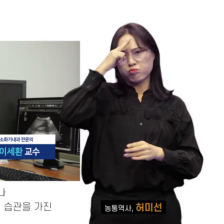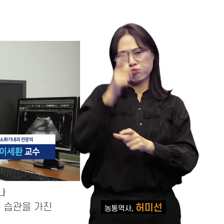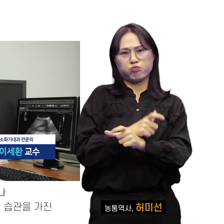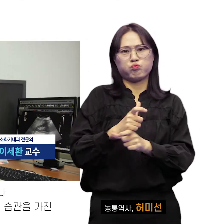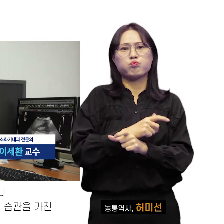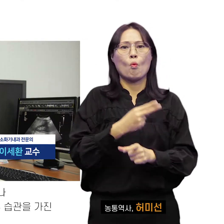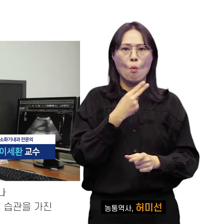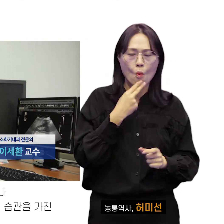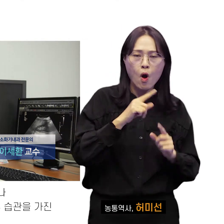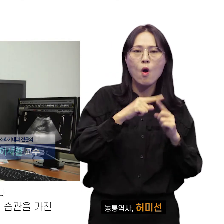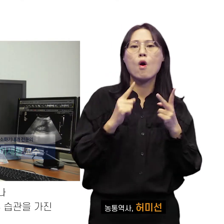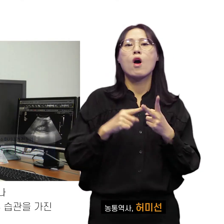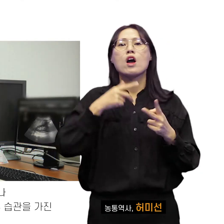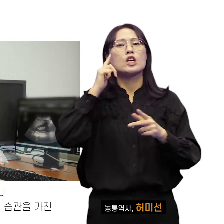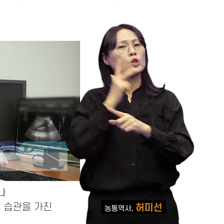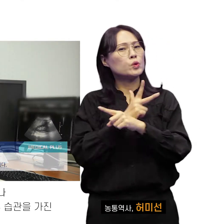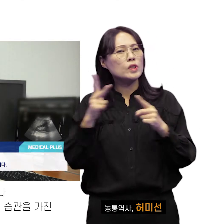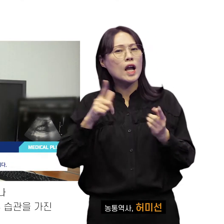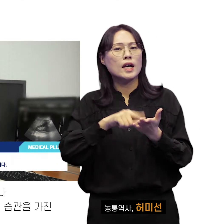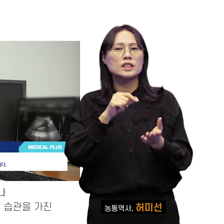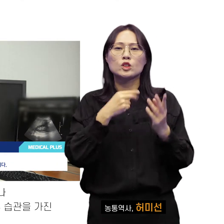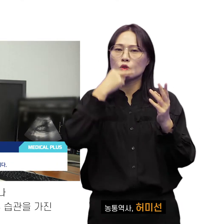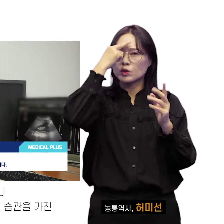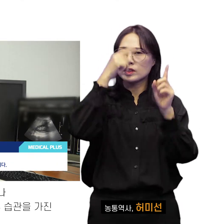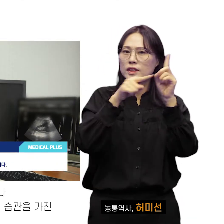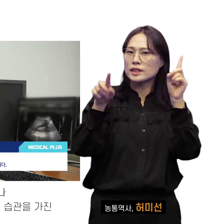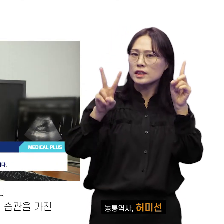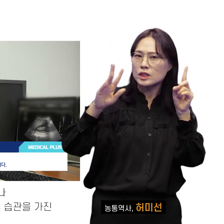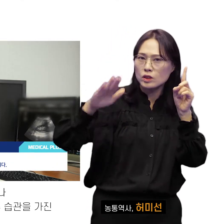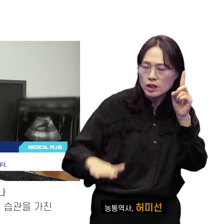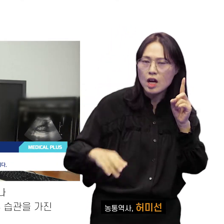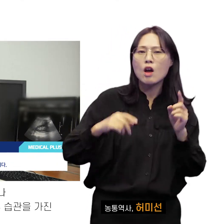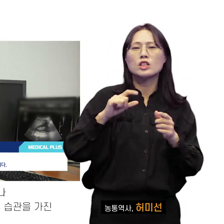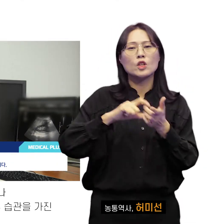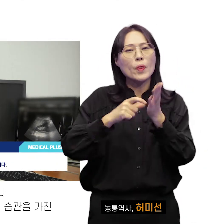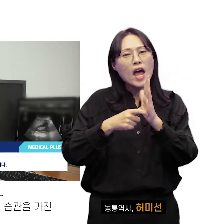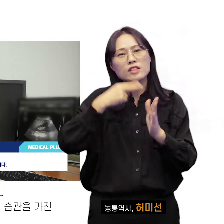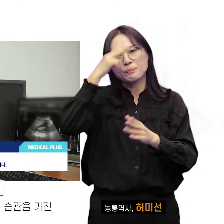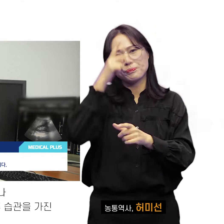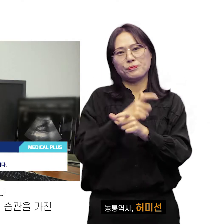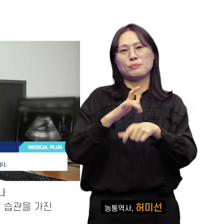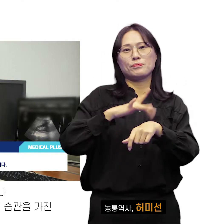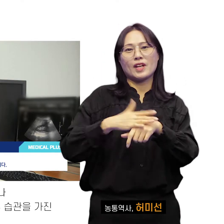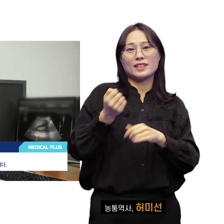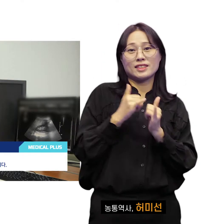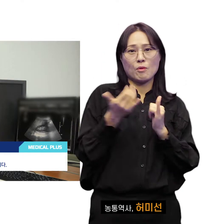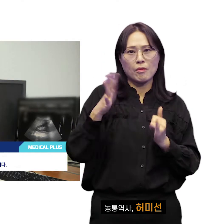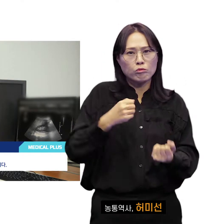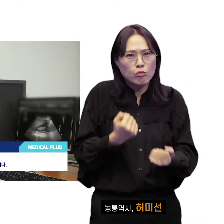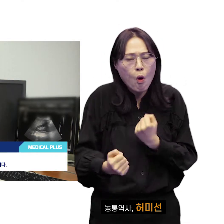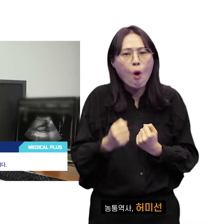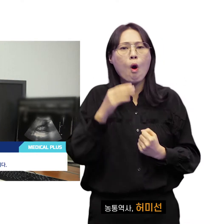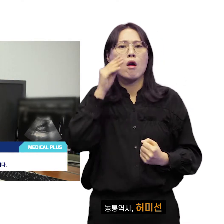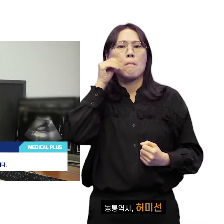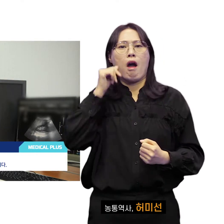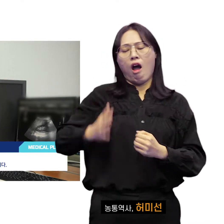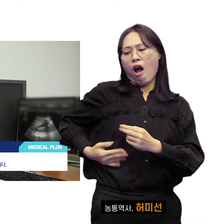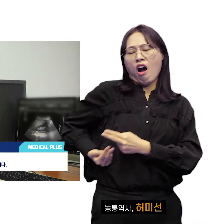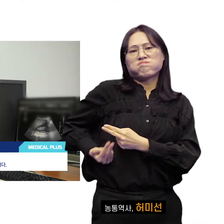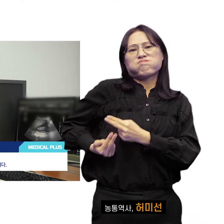비알코올성 지방간은 음주를 하지 않거나 주당 소주 한두 병 이하의 건강한 음주 습관을 가진 사람임에도